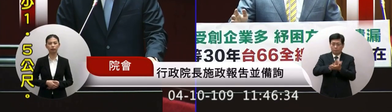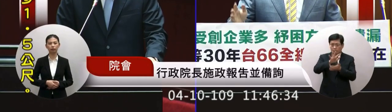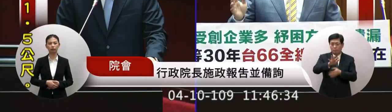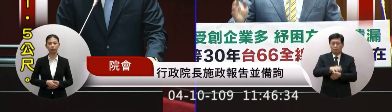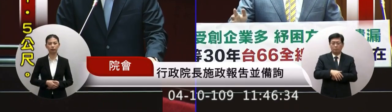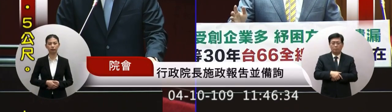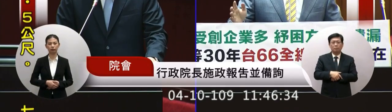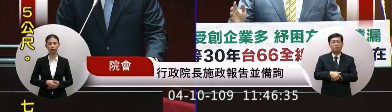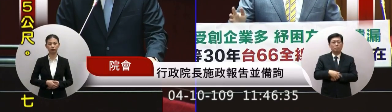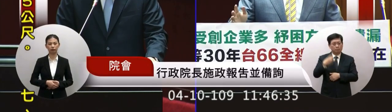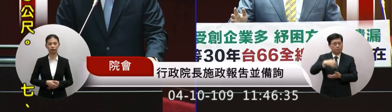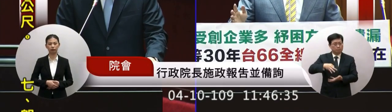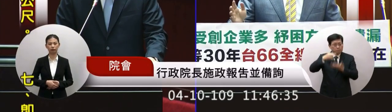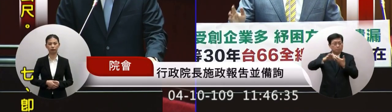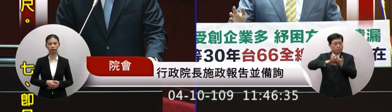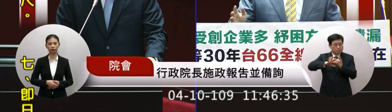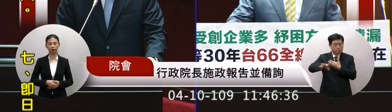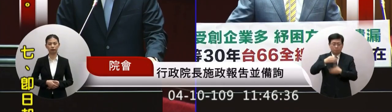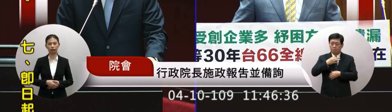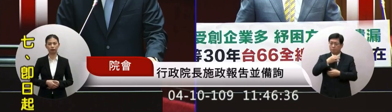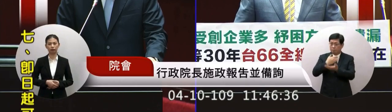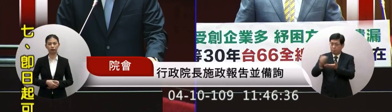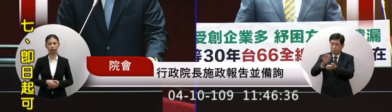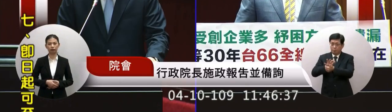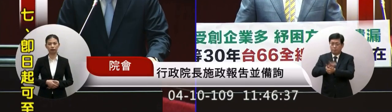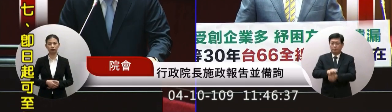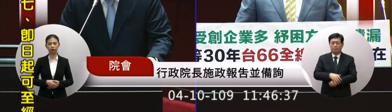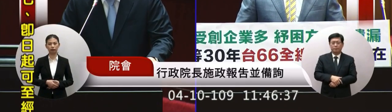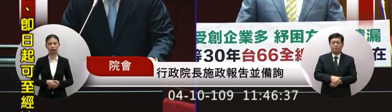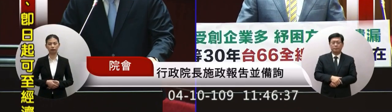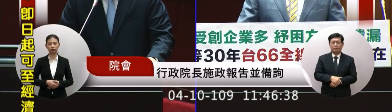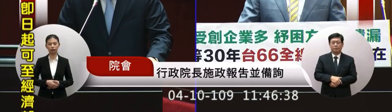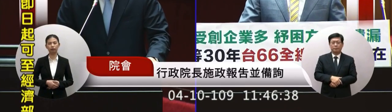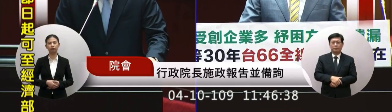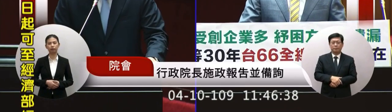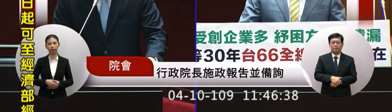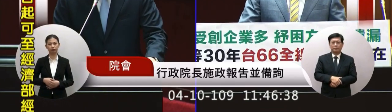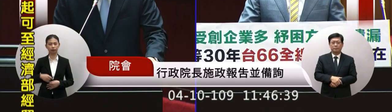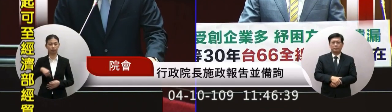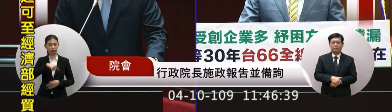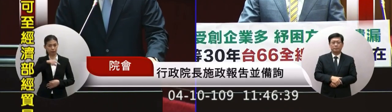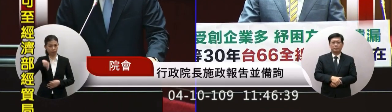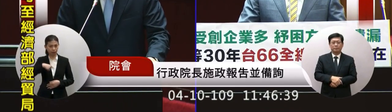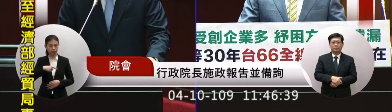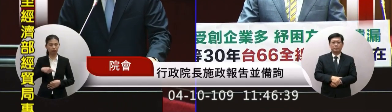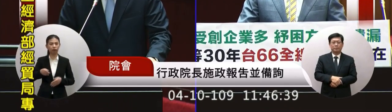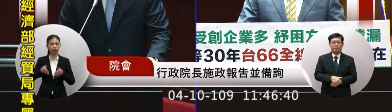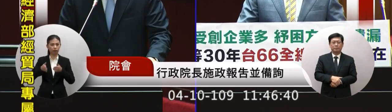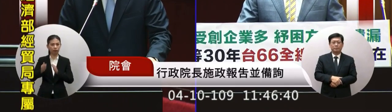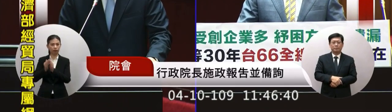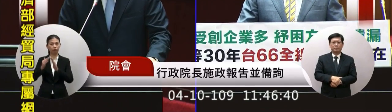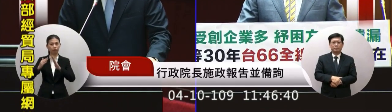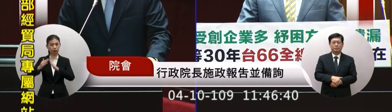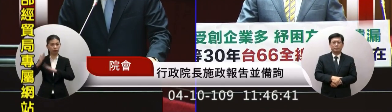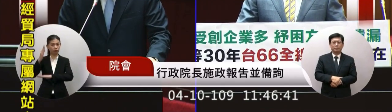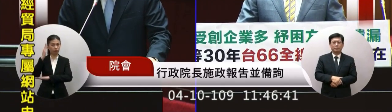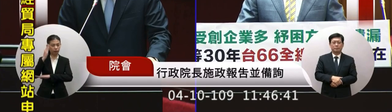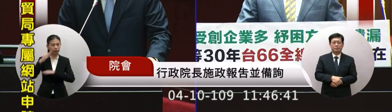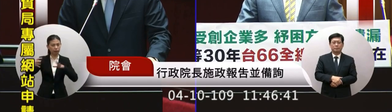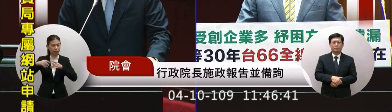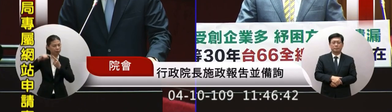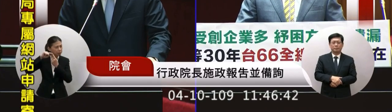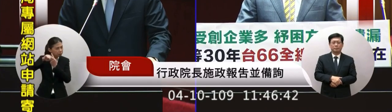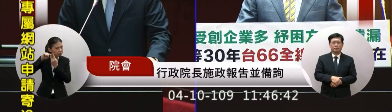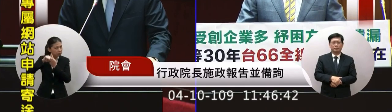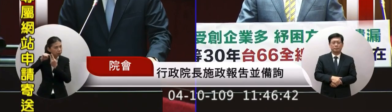来要提出相关的这个纾困的方案。 是，我们会跟桃园市政府来研议，